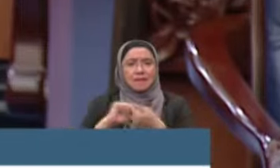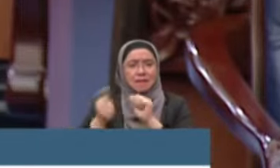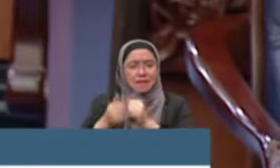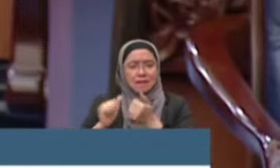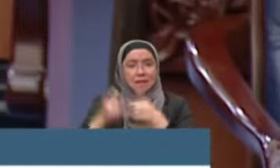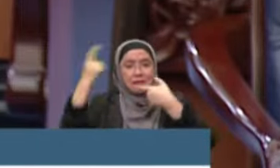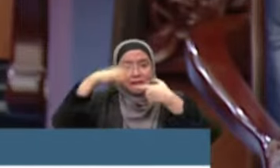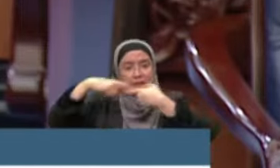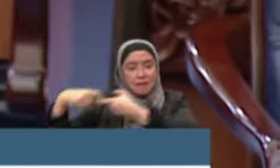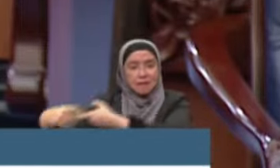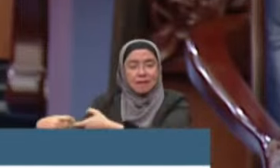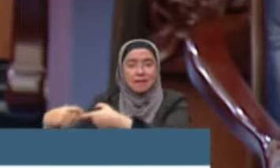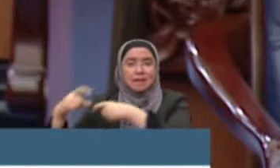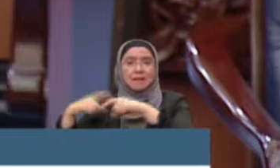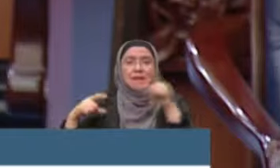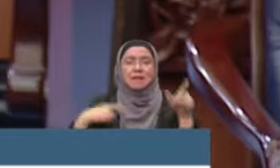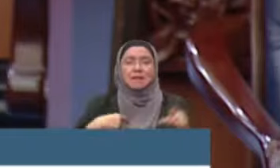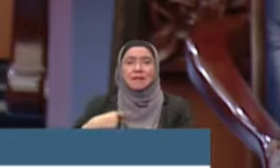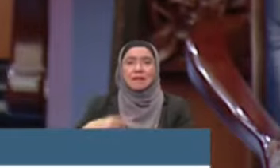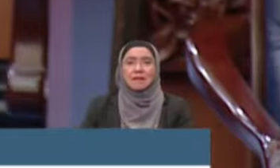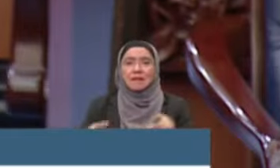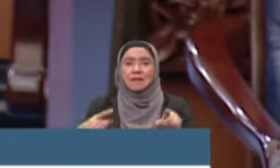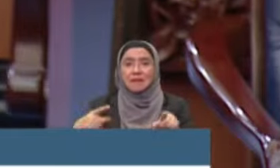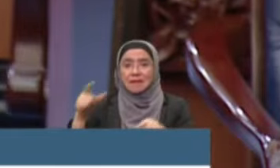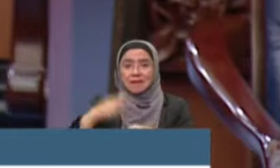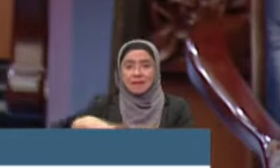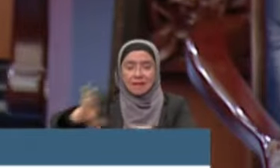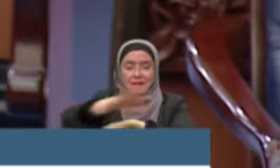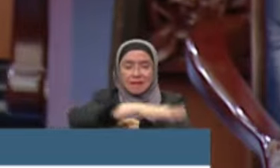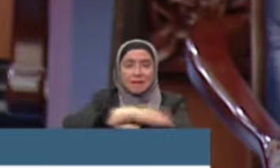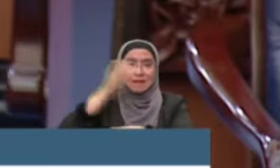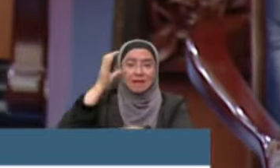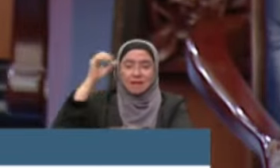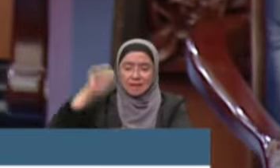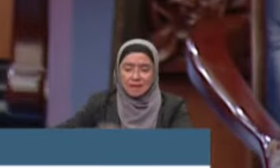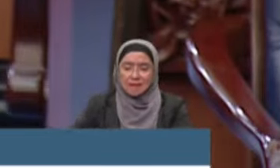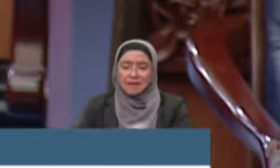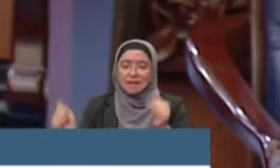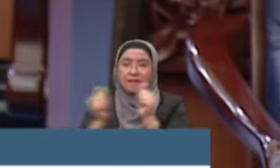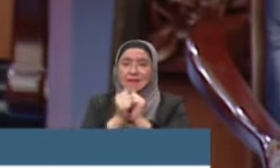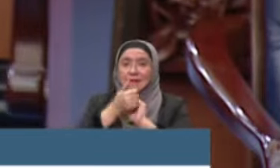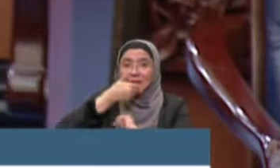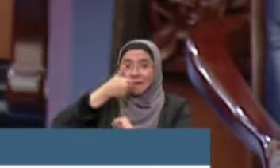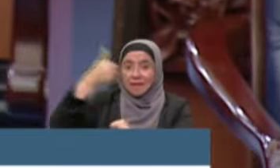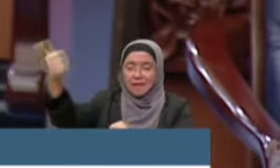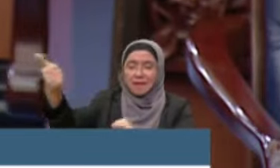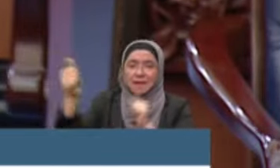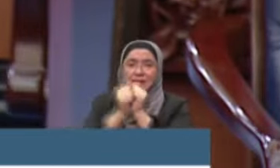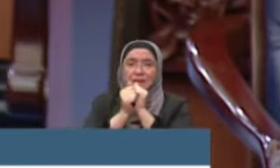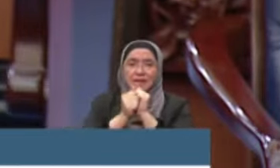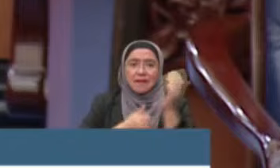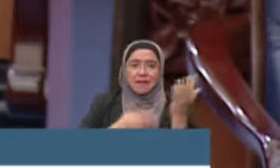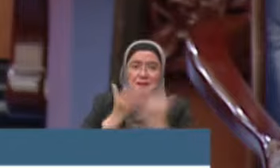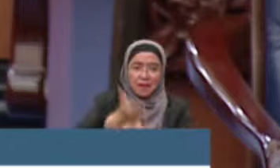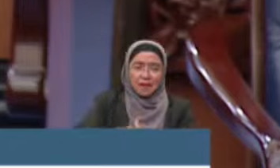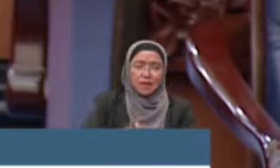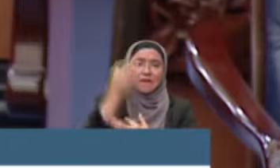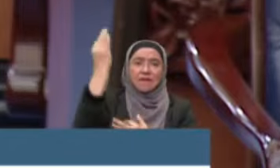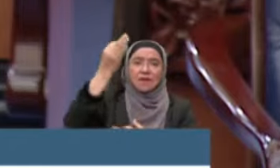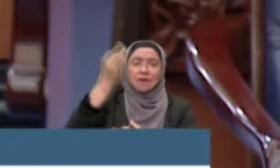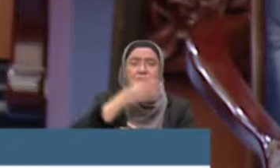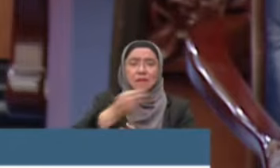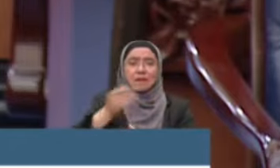Selatan secara konstruktif dengan menggunakan forum dan saluran diplomatik yang sesuai. Malaysia akan